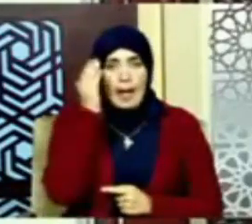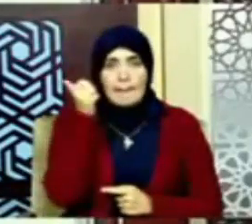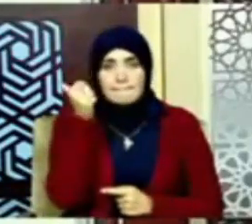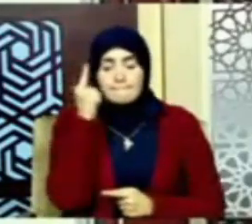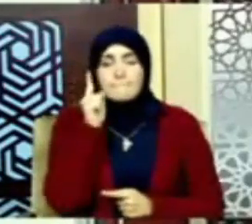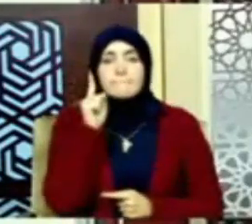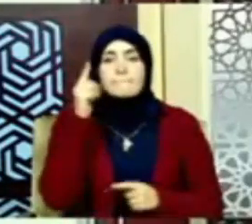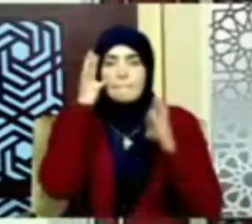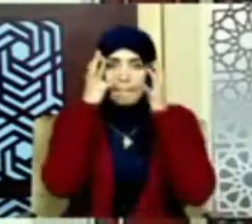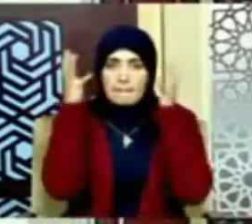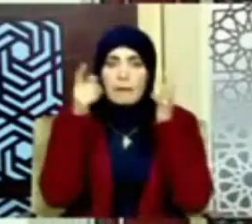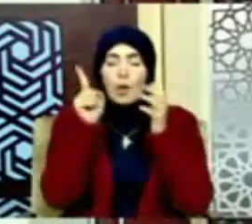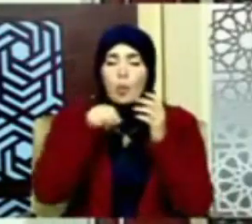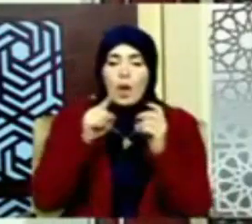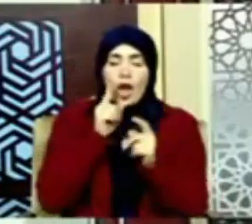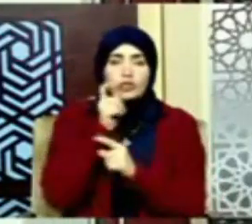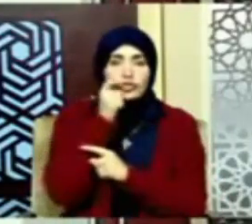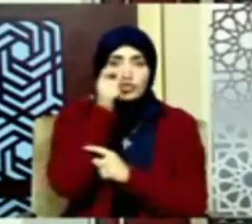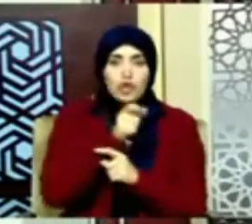ومتعلم،